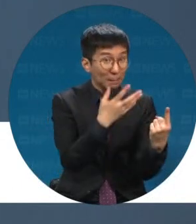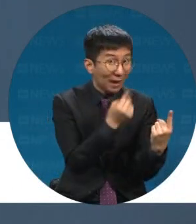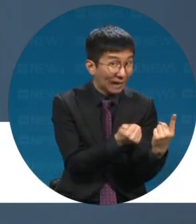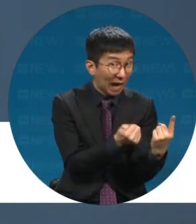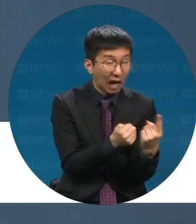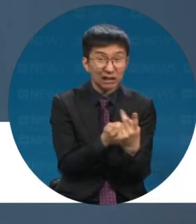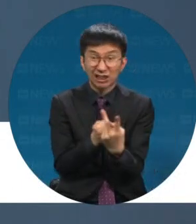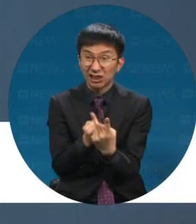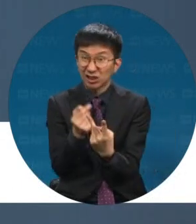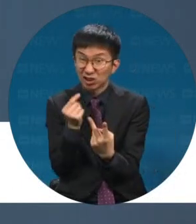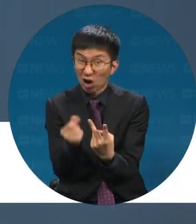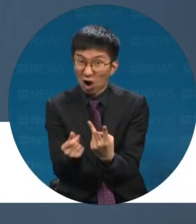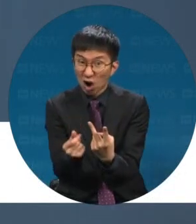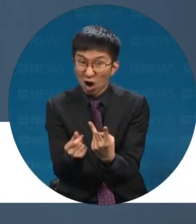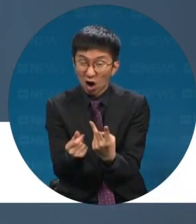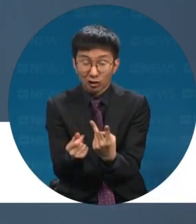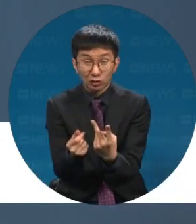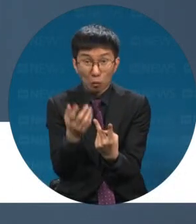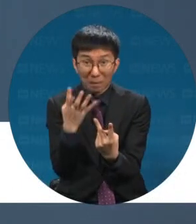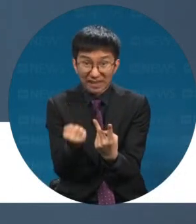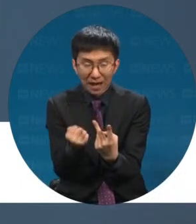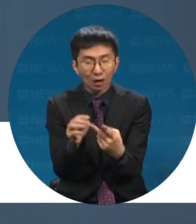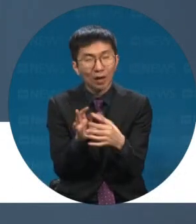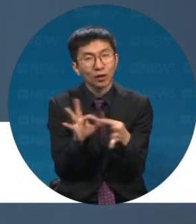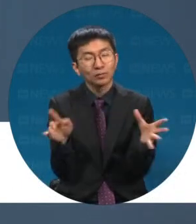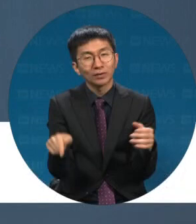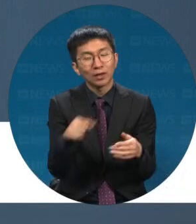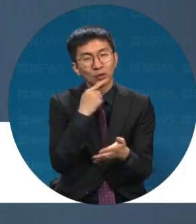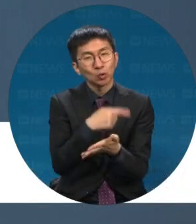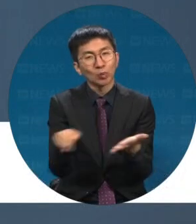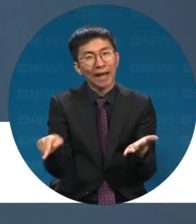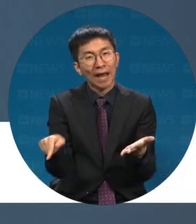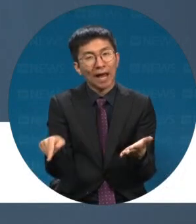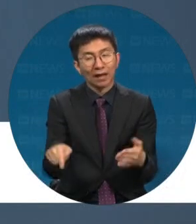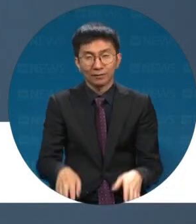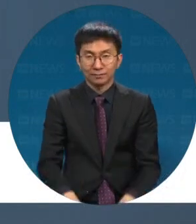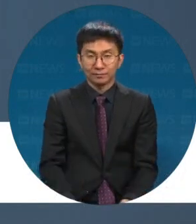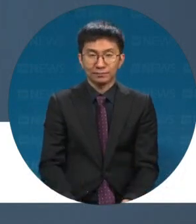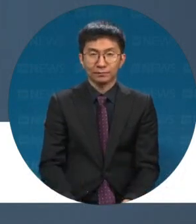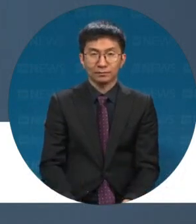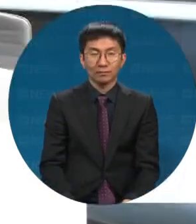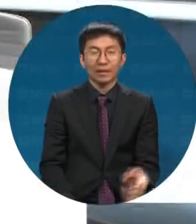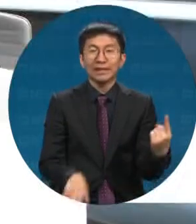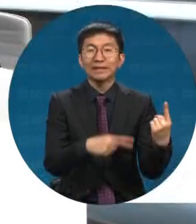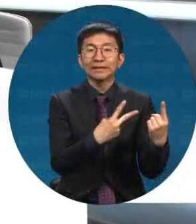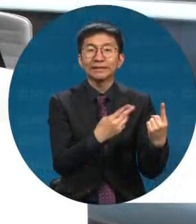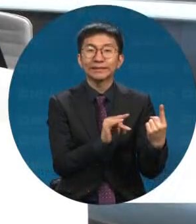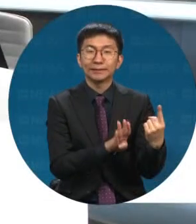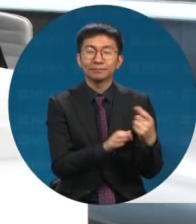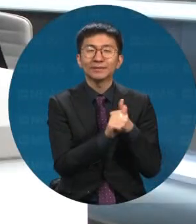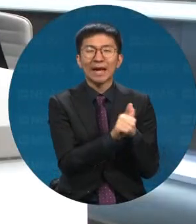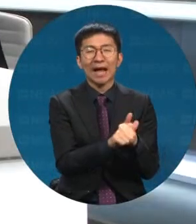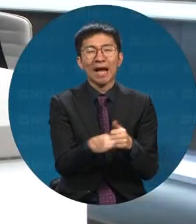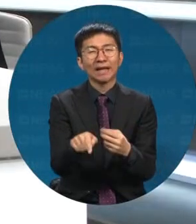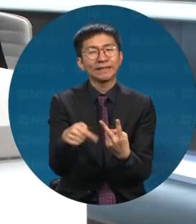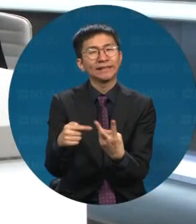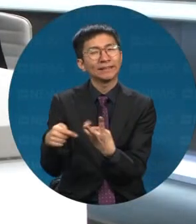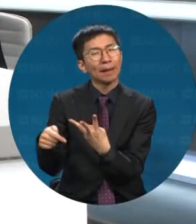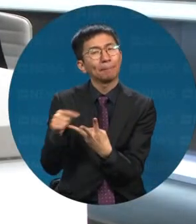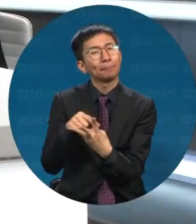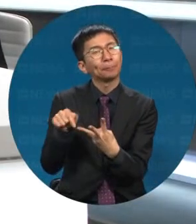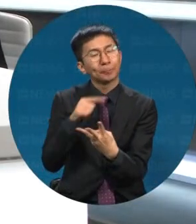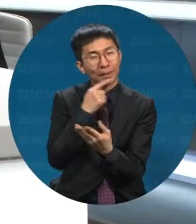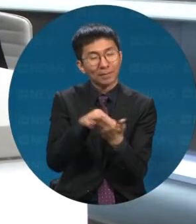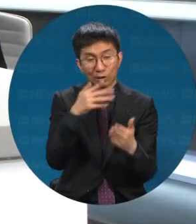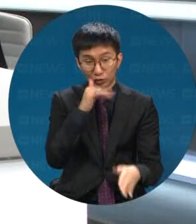많았을 때는 2등급을 받으면 손해다라고 이해하시면 훨씬 쉽게 이해되지 않을까 싶습니다. 네, 절대평가로 바뀌었지만 영어의